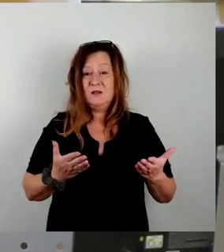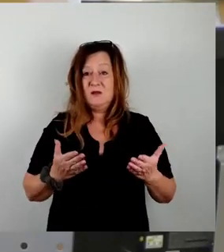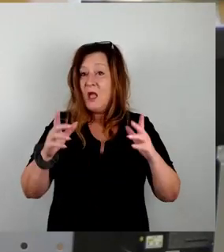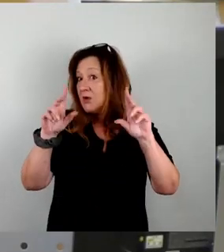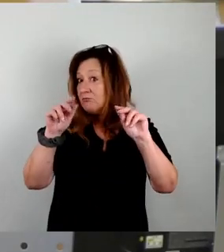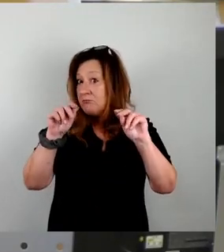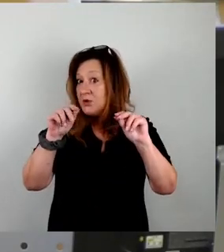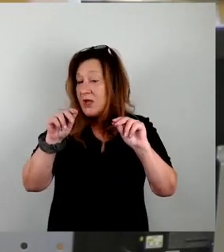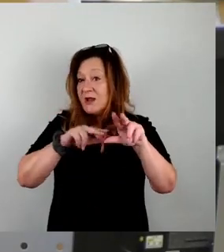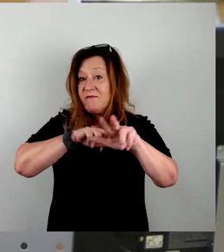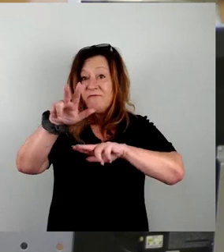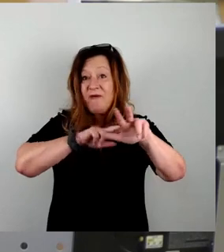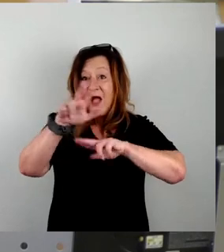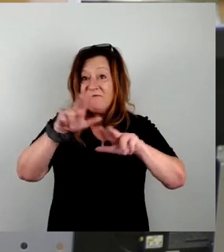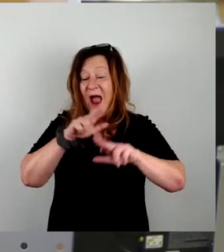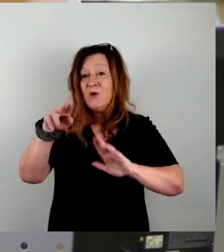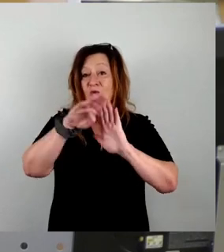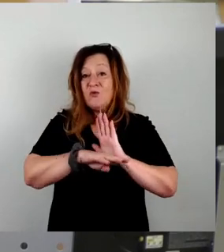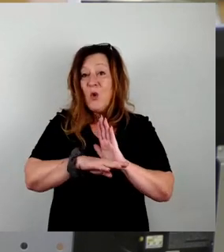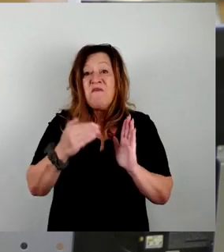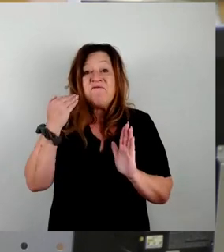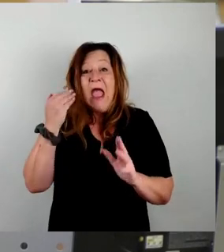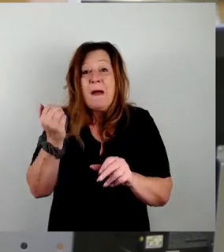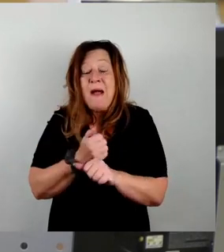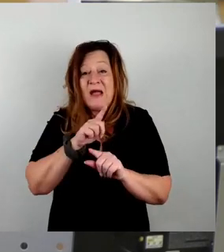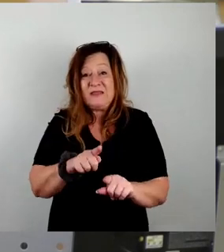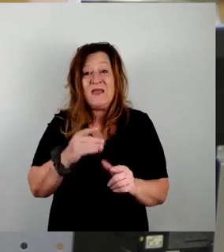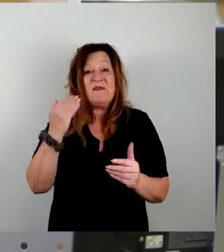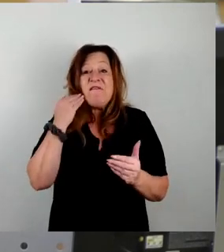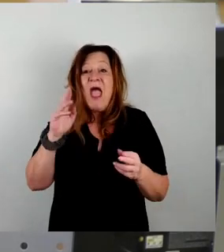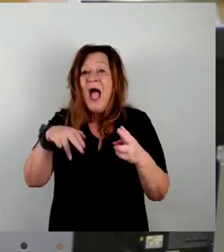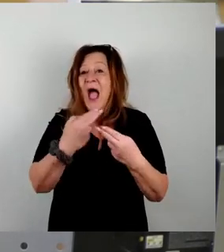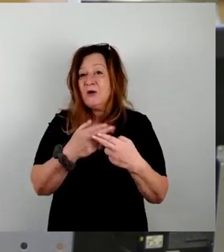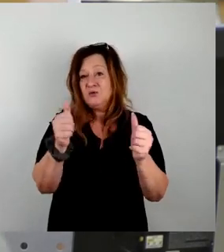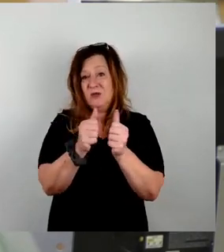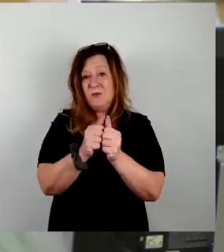Verwaltungsverordnung, wer erlässt die und wen könnte man da mal ansprechen, dass sich da was ändert?